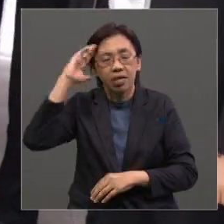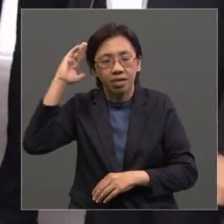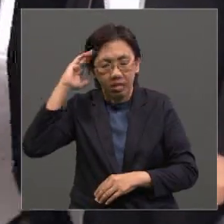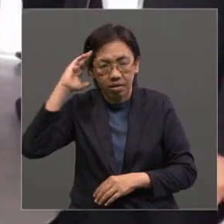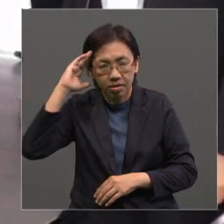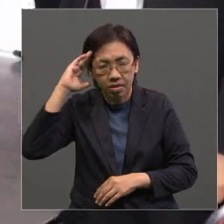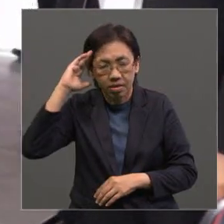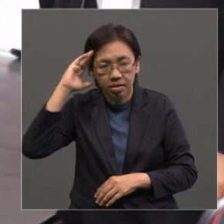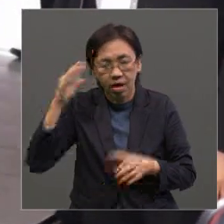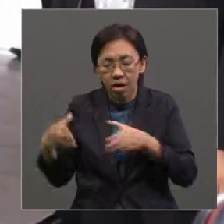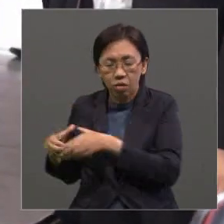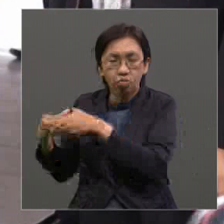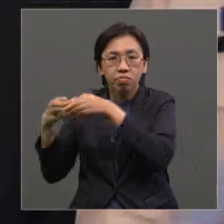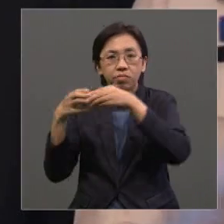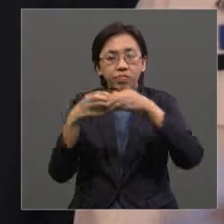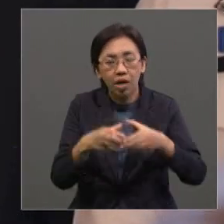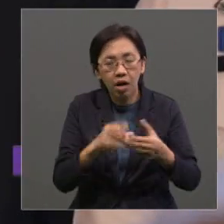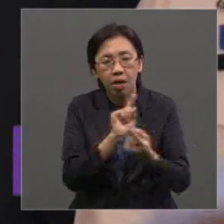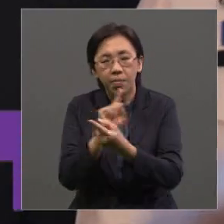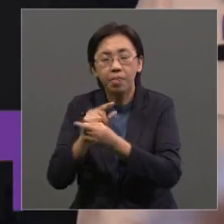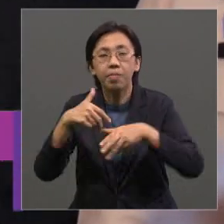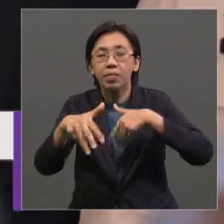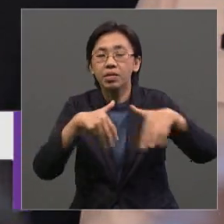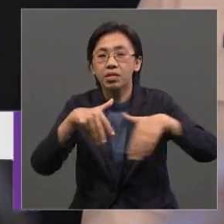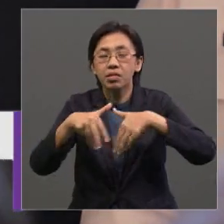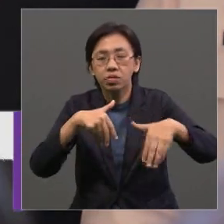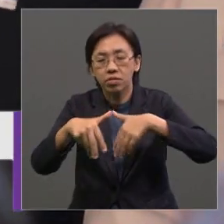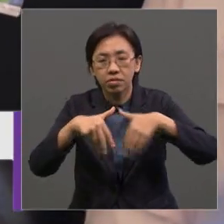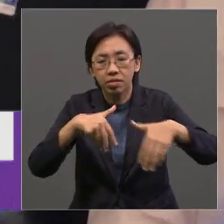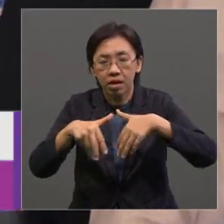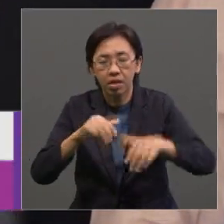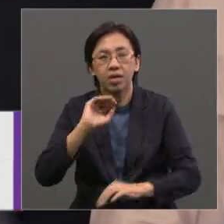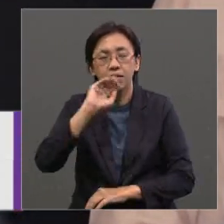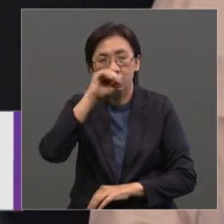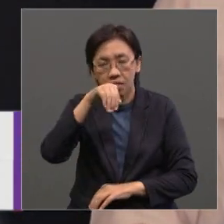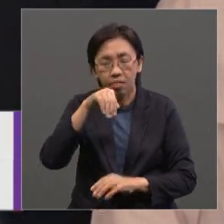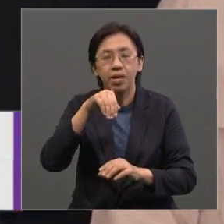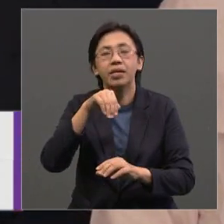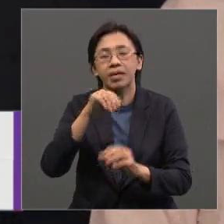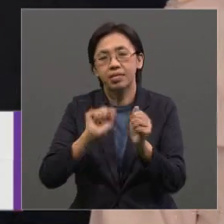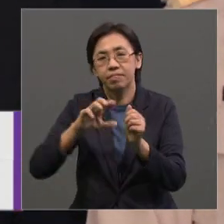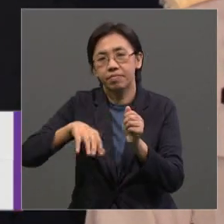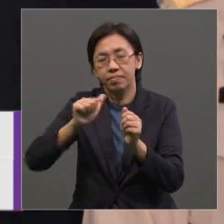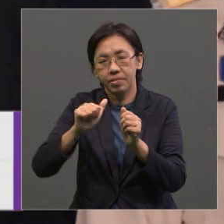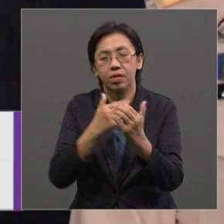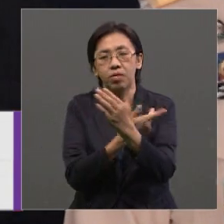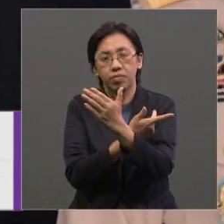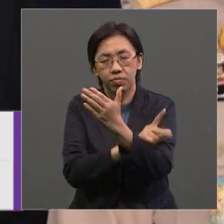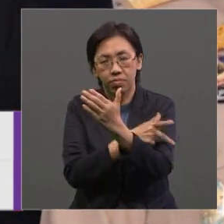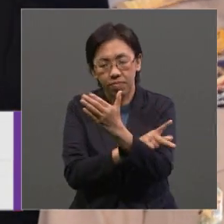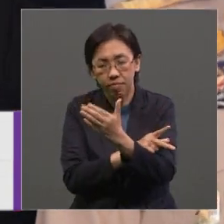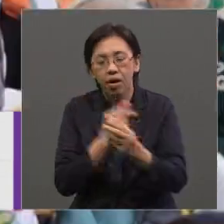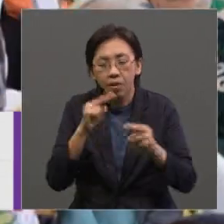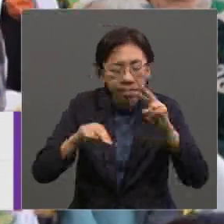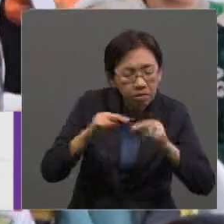ตรีพร้อมกับคณะได้ลงพื้นที่ไปพบปะประชาชนที่ชุมชนกิ่งแก้วเทศบาลตำบลรัศดาอำเภอเมืองจังหวัดภูเก็ตเพื่อไ